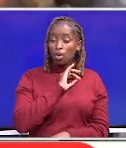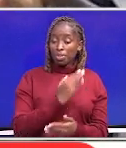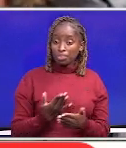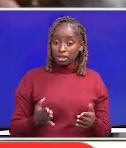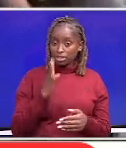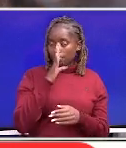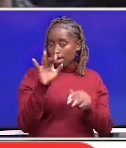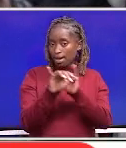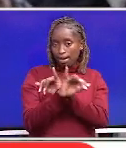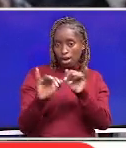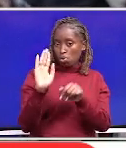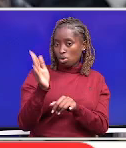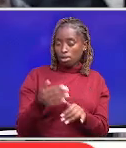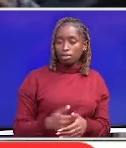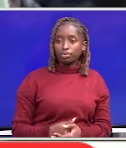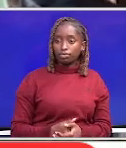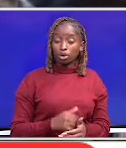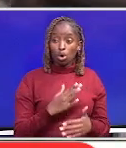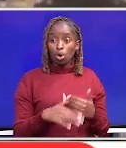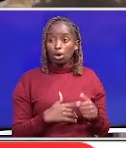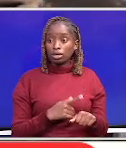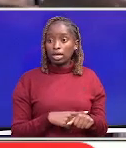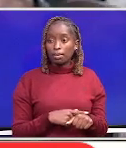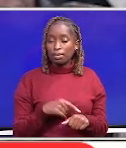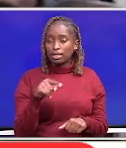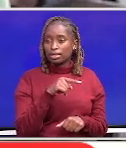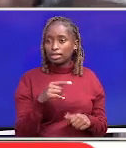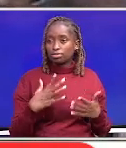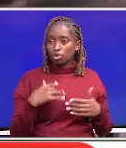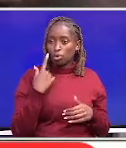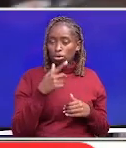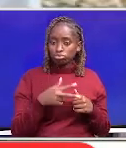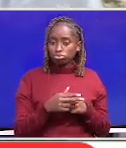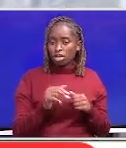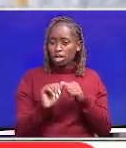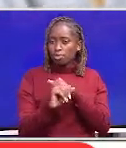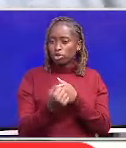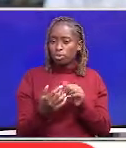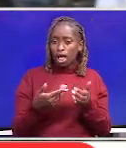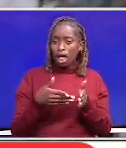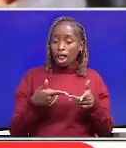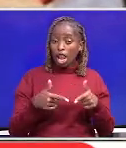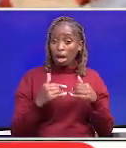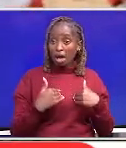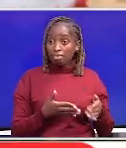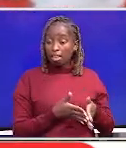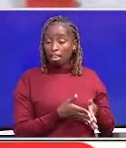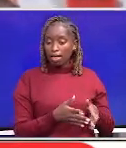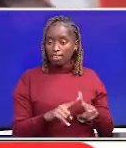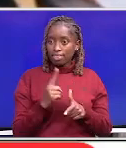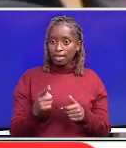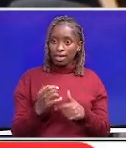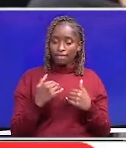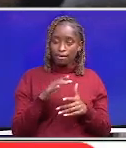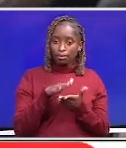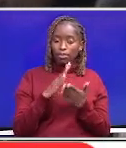zavi. Katika muda wote wapashaji tohara hawaruhusiwi kushiriki tendo la ndoa, masharti zaidi yakaongoza maisha